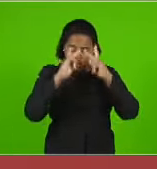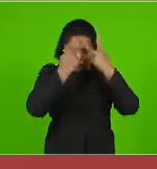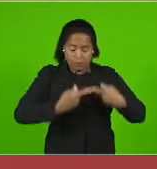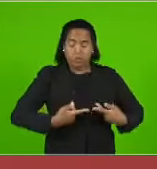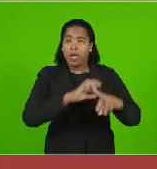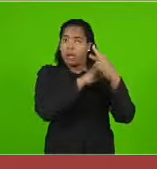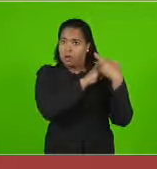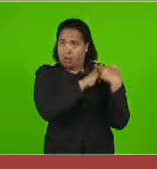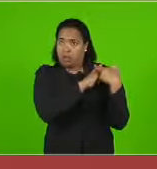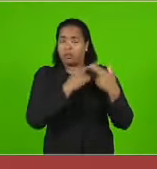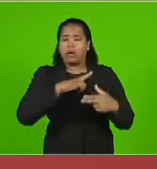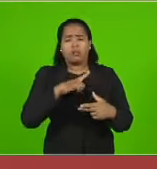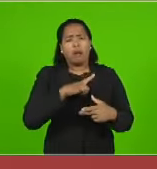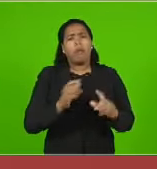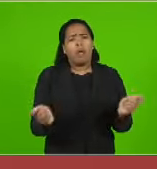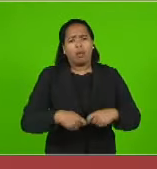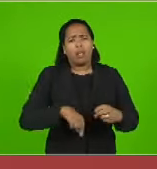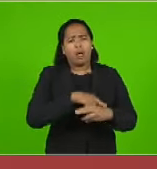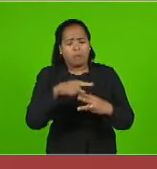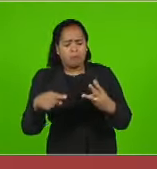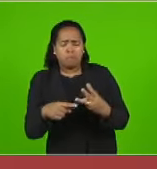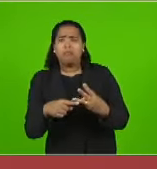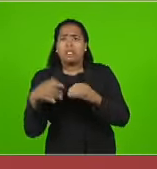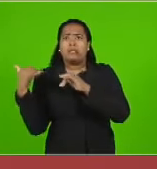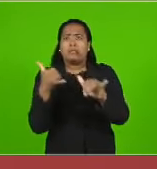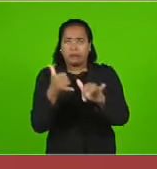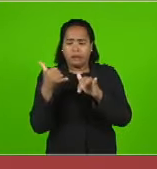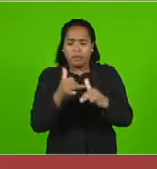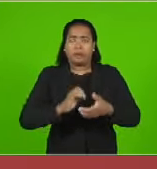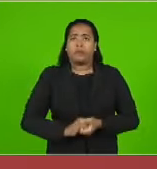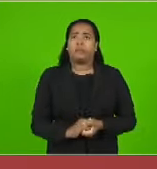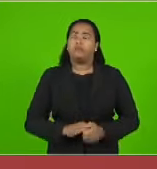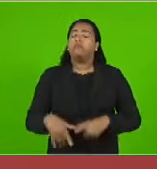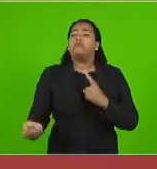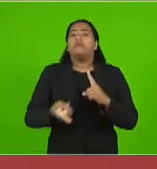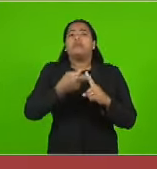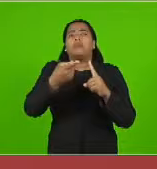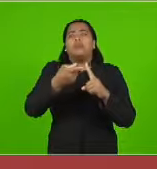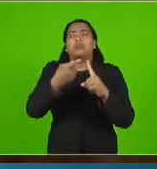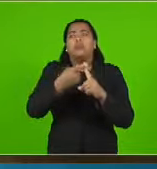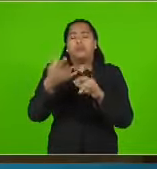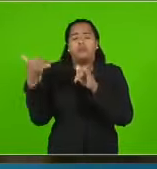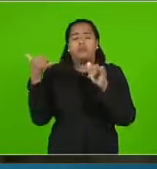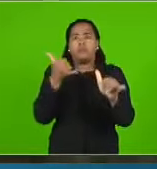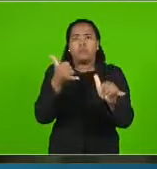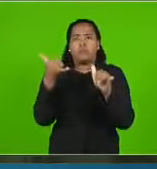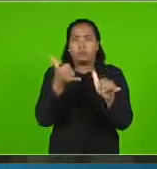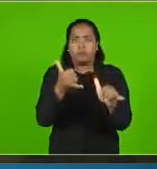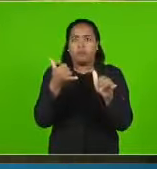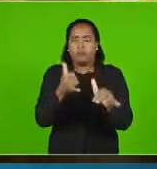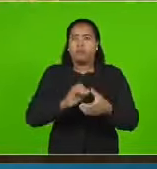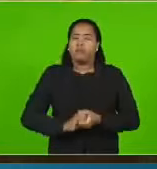которые действия человека приносят в мир. И это пророчески уже указано в первых трех трубах. Давайте взглянем на первую